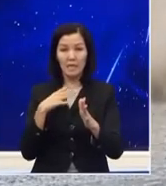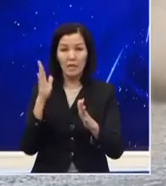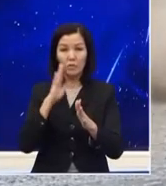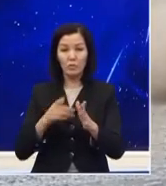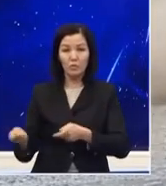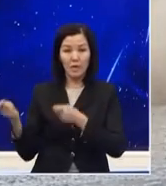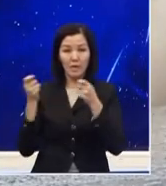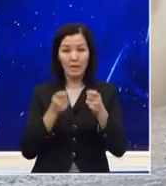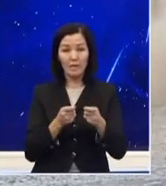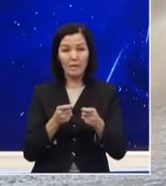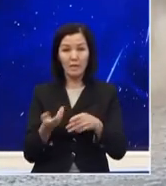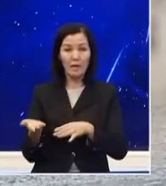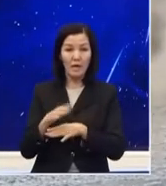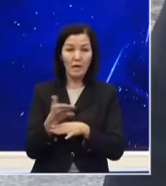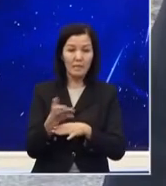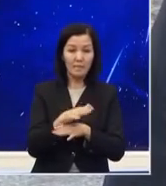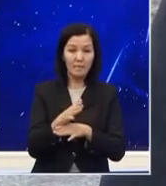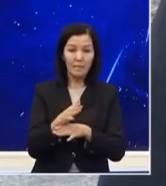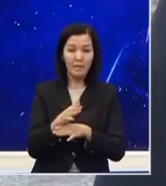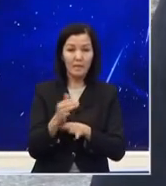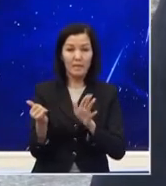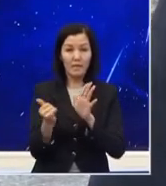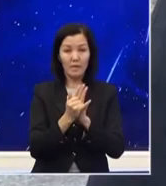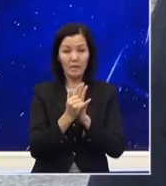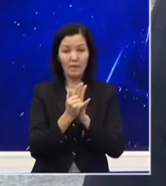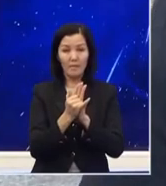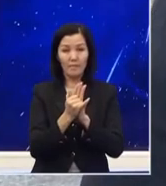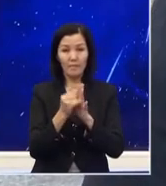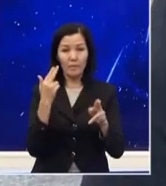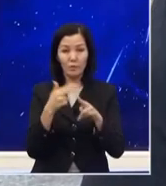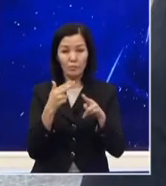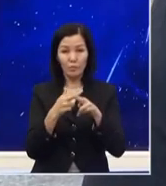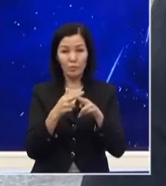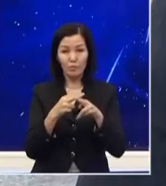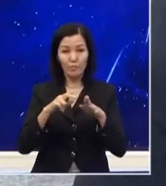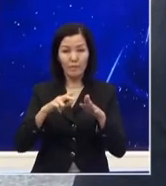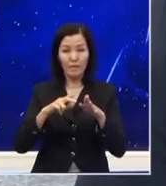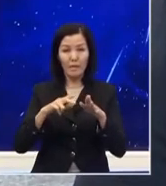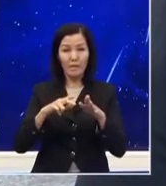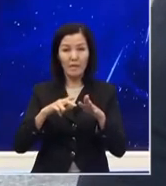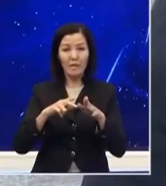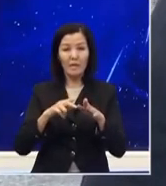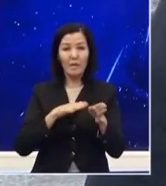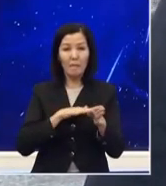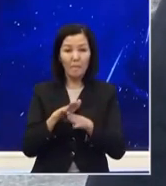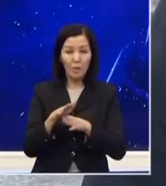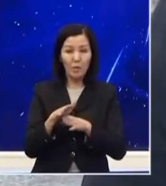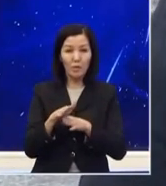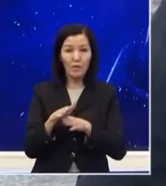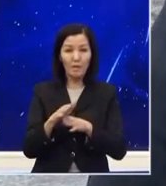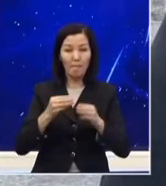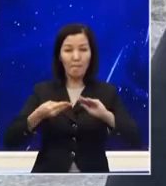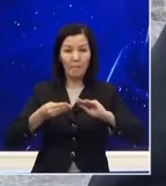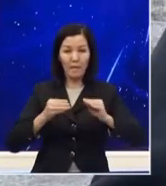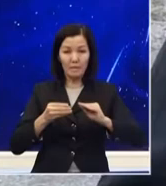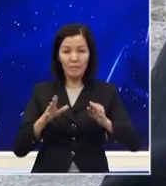кейін траншея қазып, свайларға қыламыз. Свайларға шпунттарды бекітеміз. Шпунт пластмас болған себебі ол